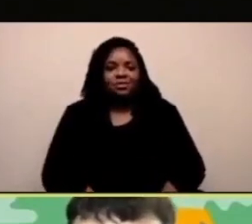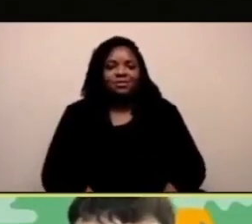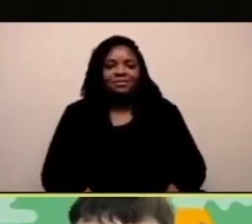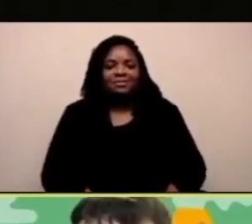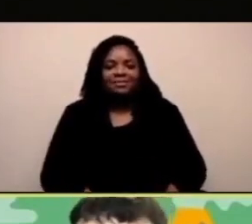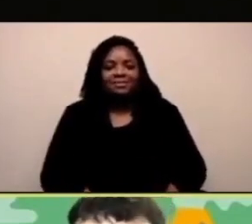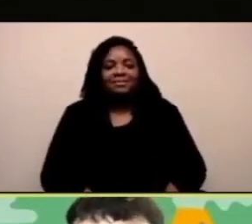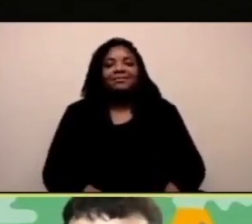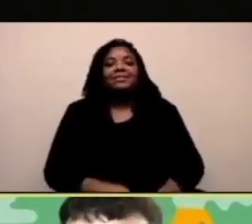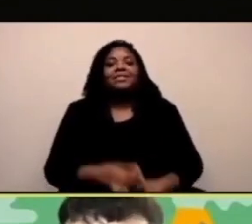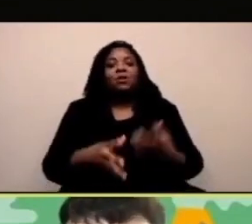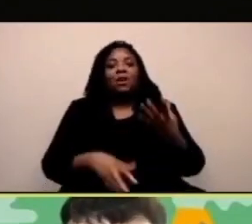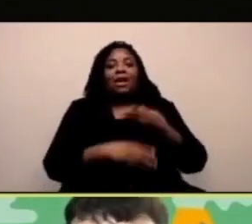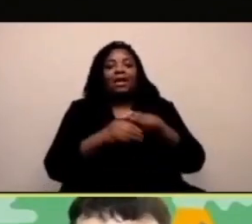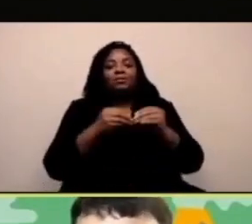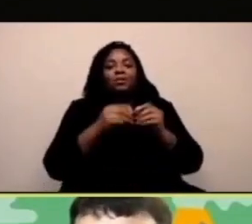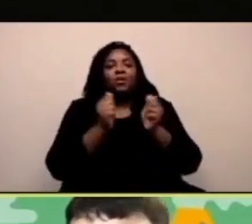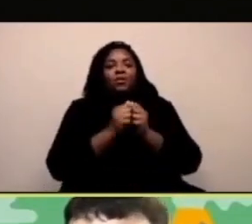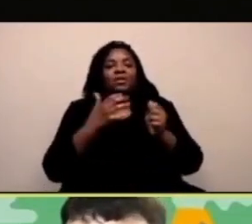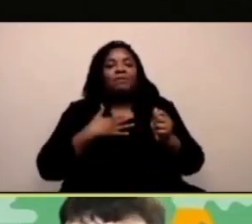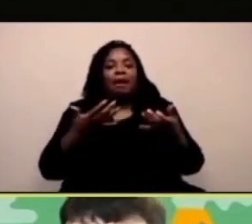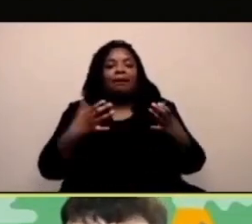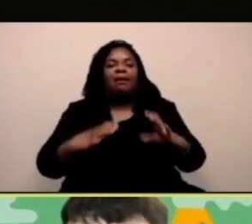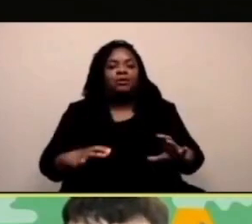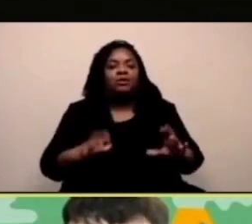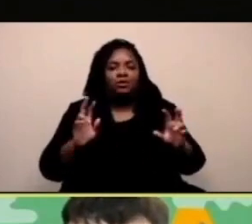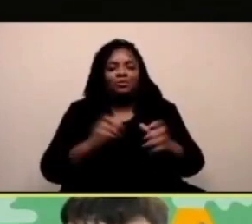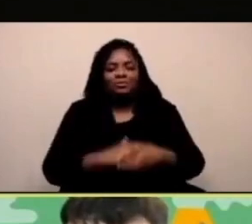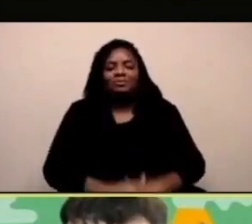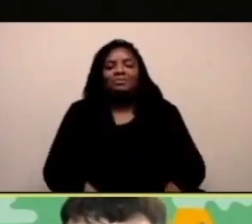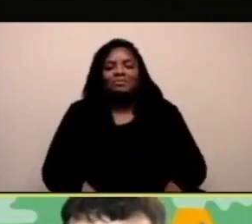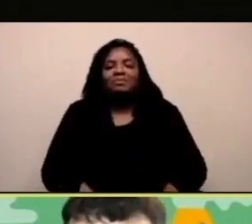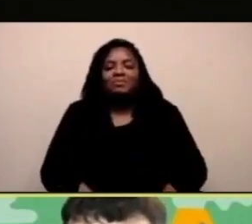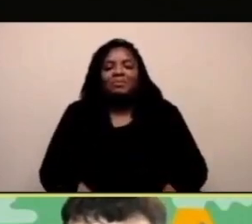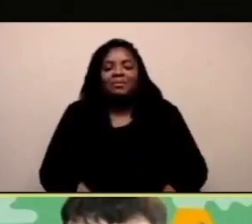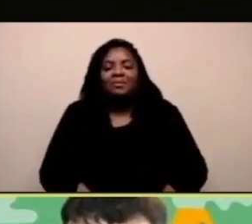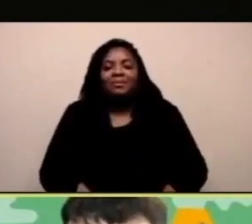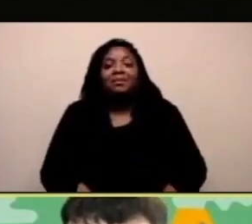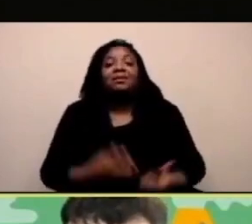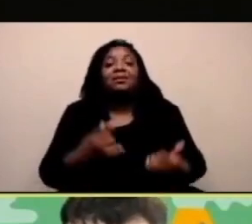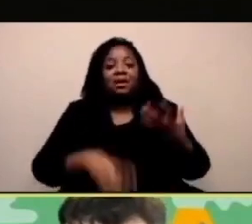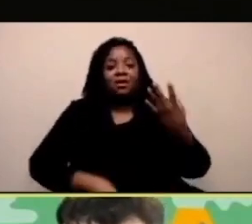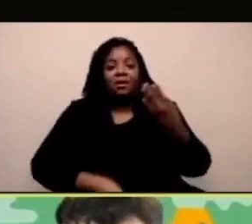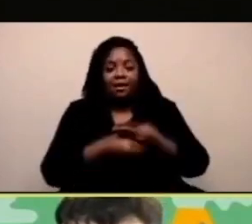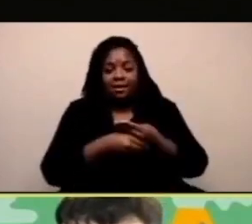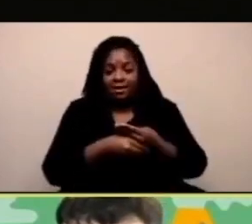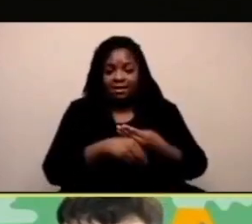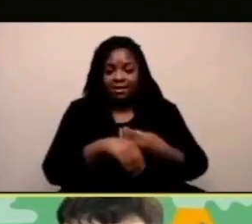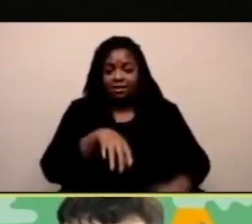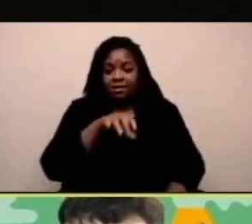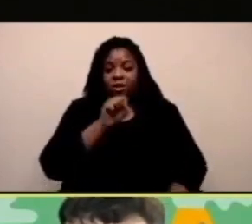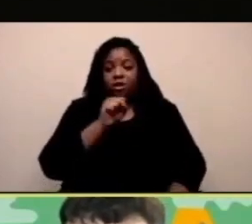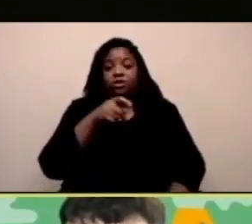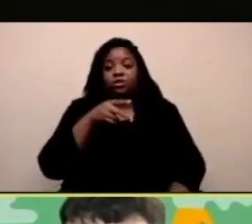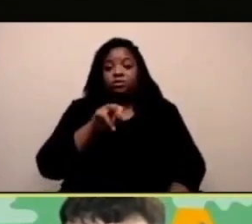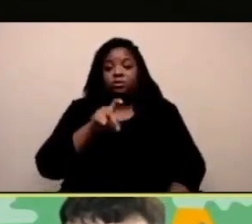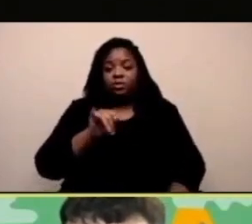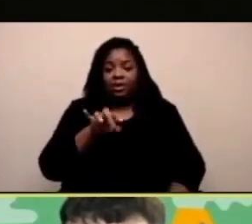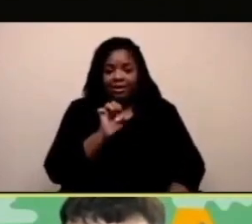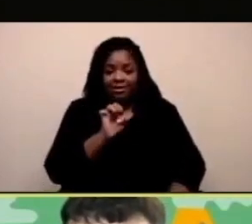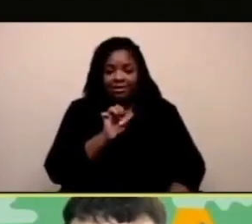顔の角度を変えてもあと髭が一緒に後連動してきますではもう一つ